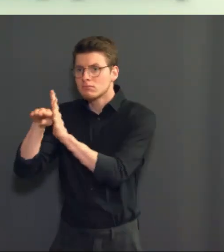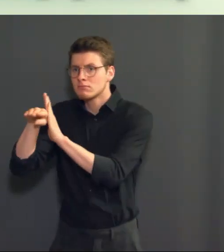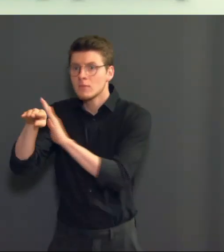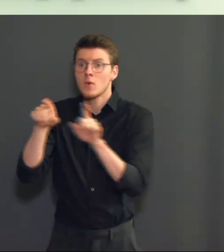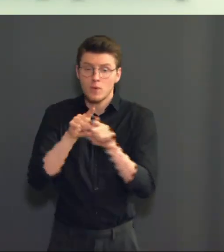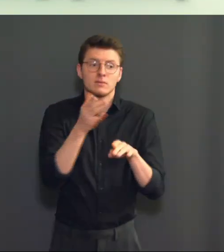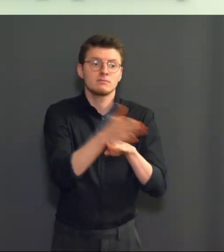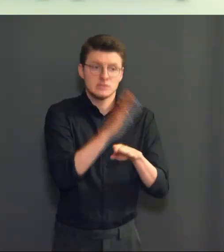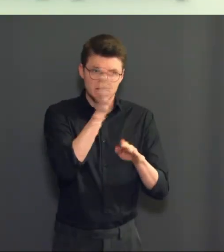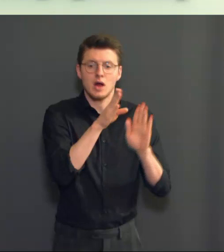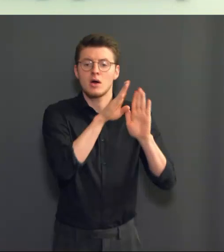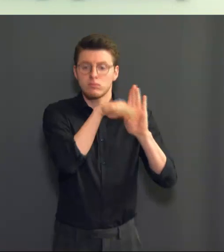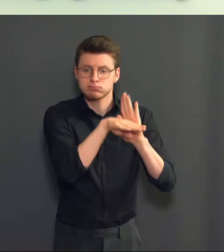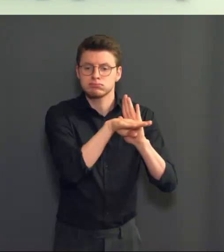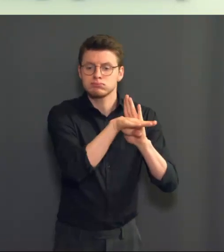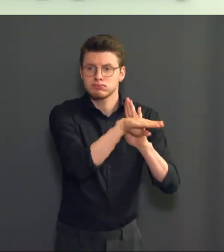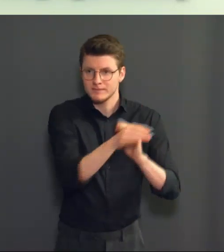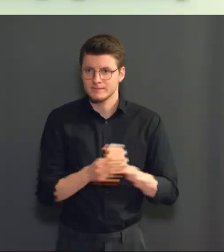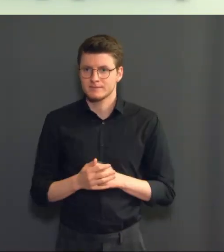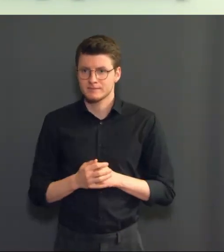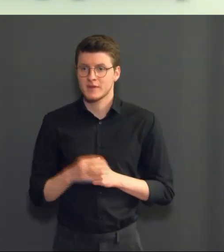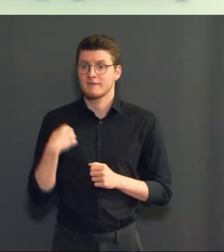De afgelopen week werden er gemiddeld